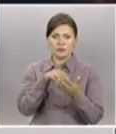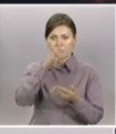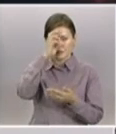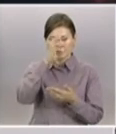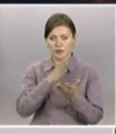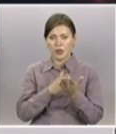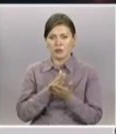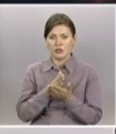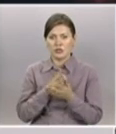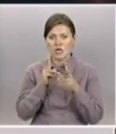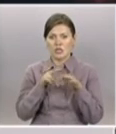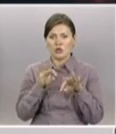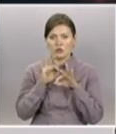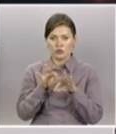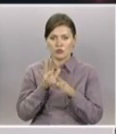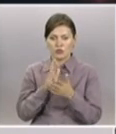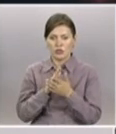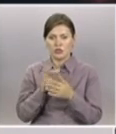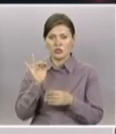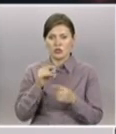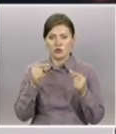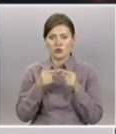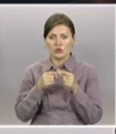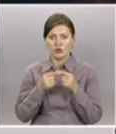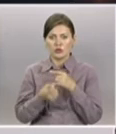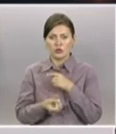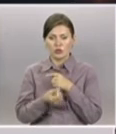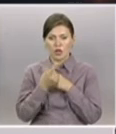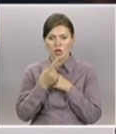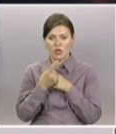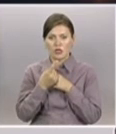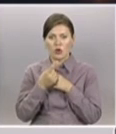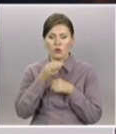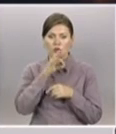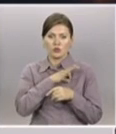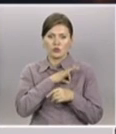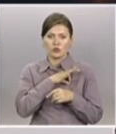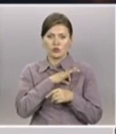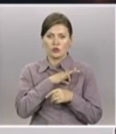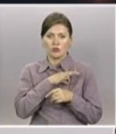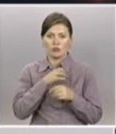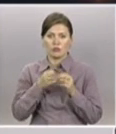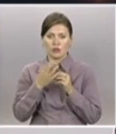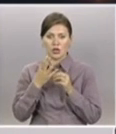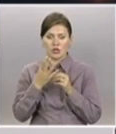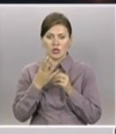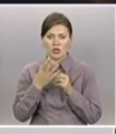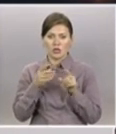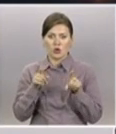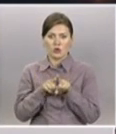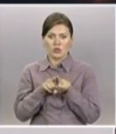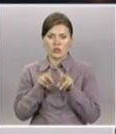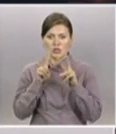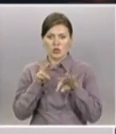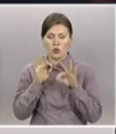тарапынан зерттеу жүргізіп отыр. Және де нақты шаралар қолдану үшін бір қатар осындай